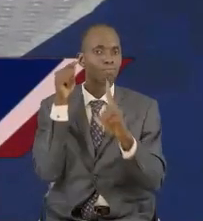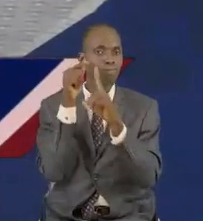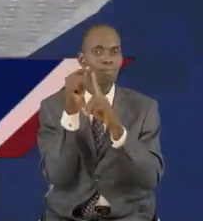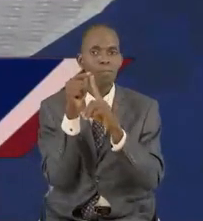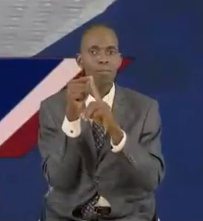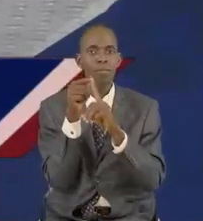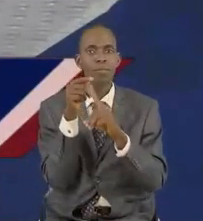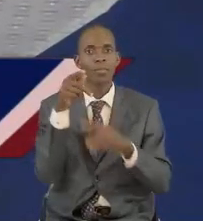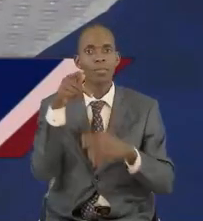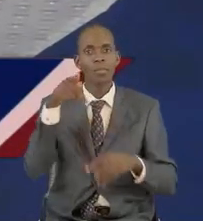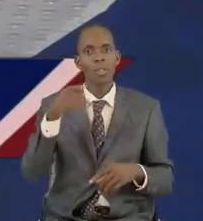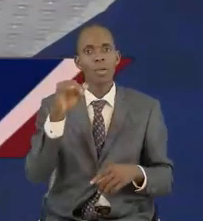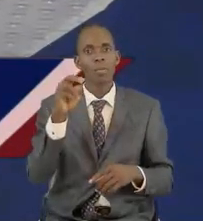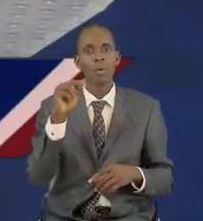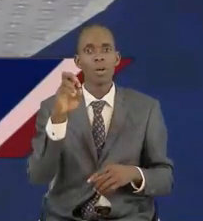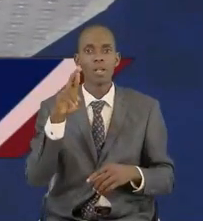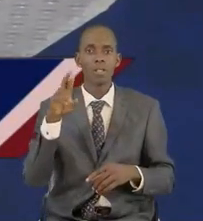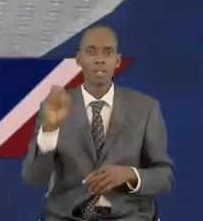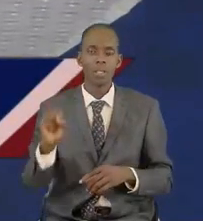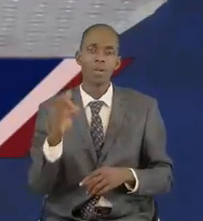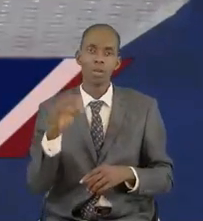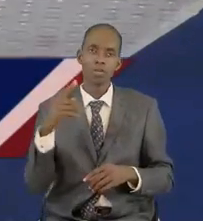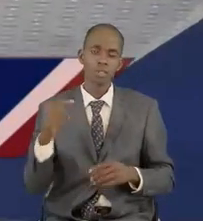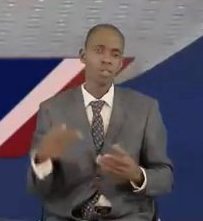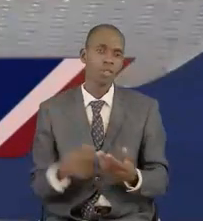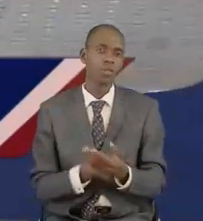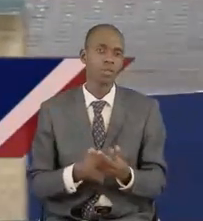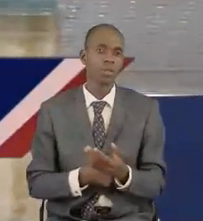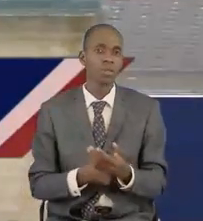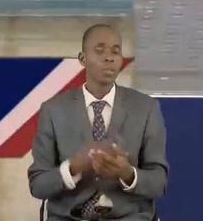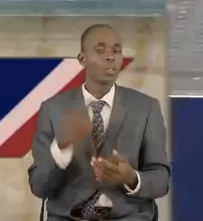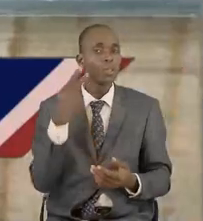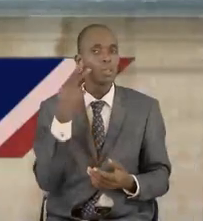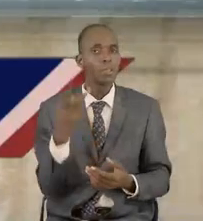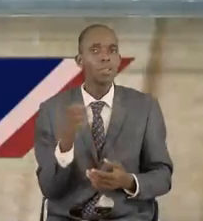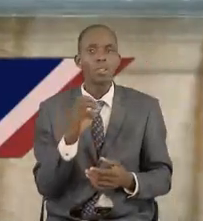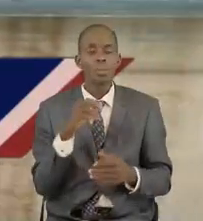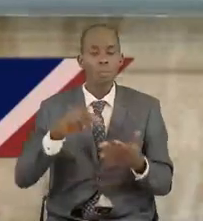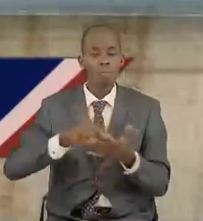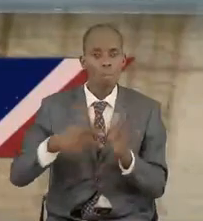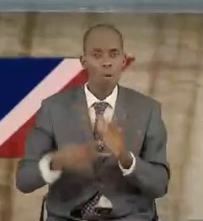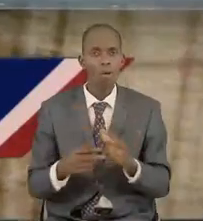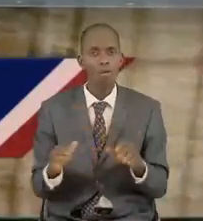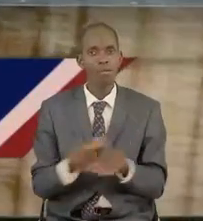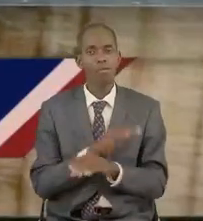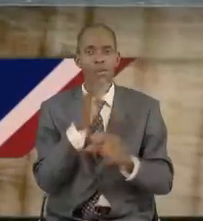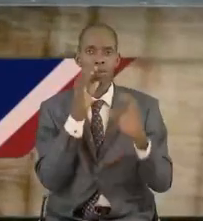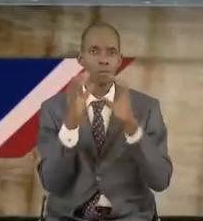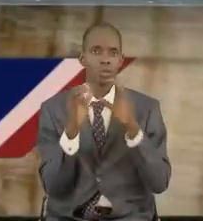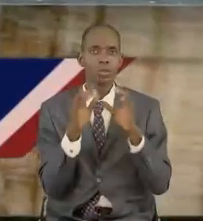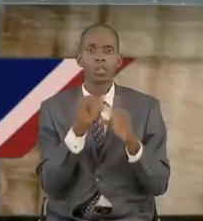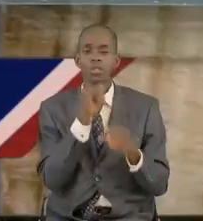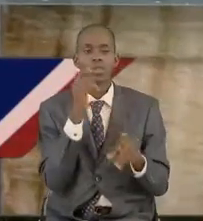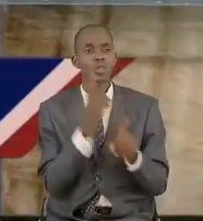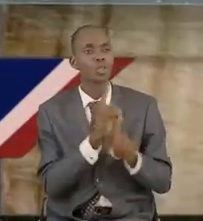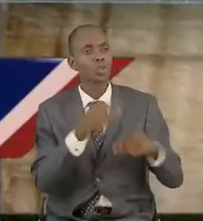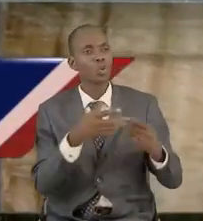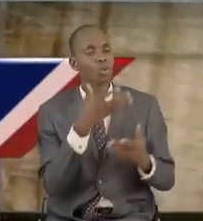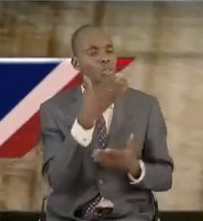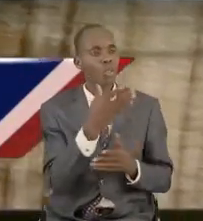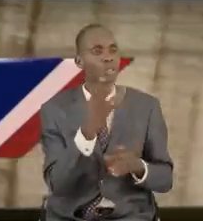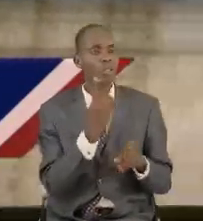de l'Évangile la communication déterminée il n'est pas simplement aller là-bas et pour